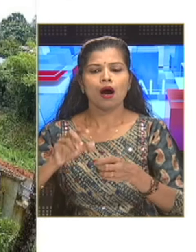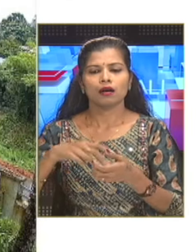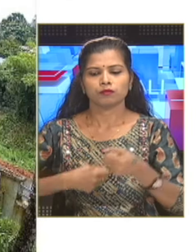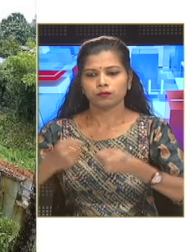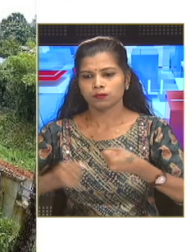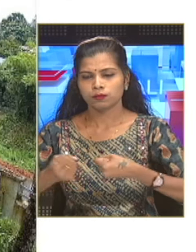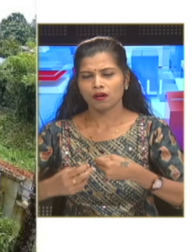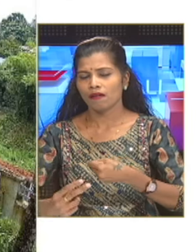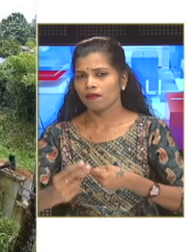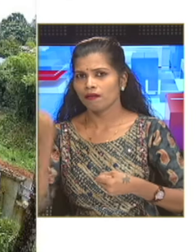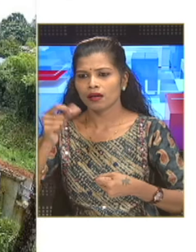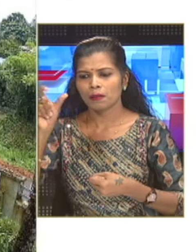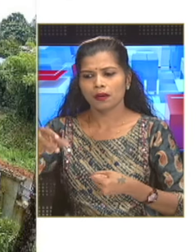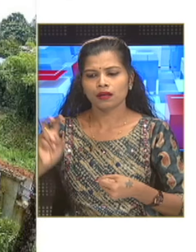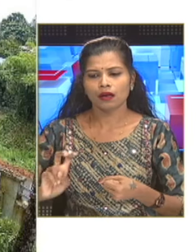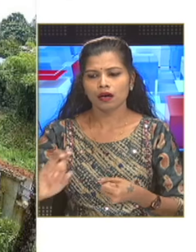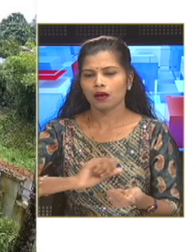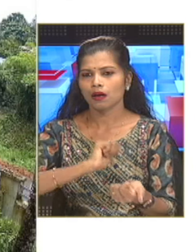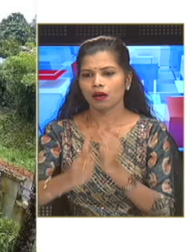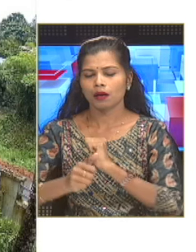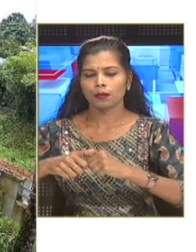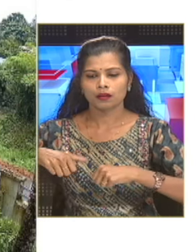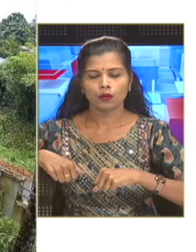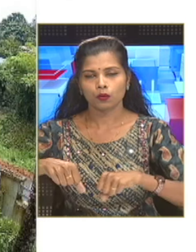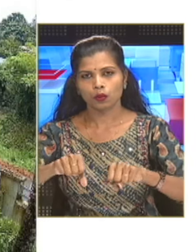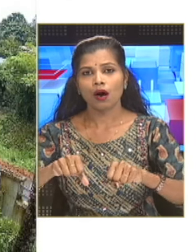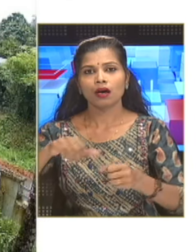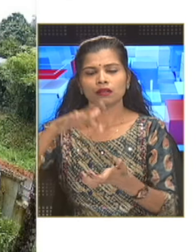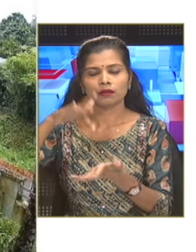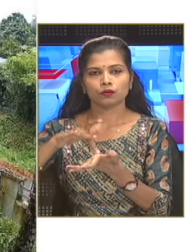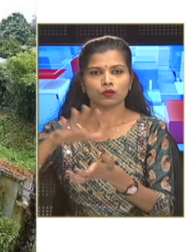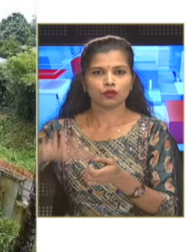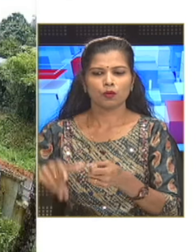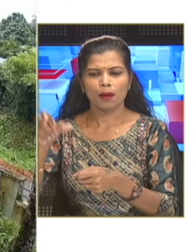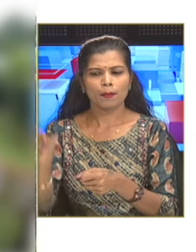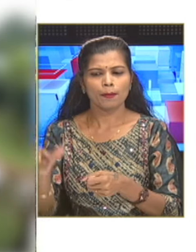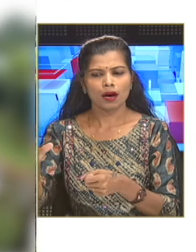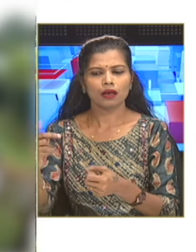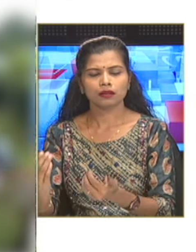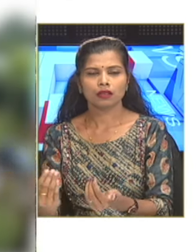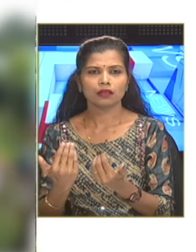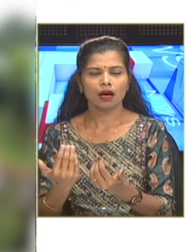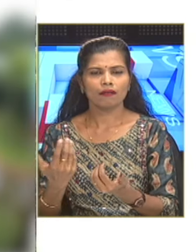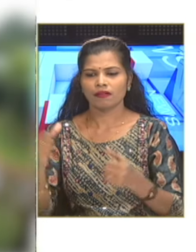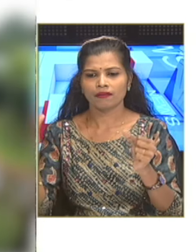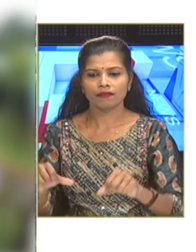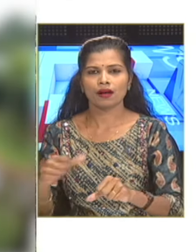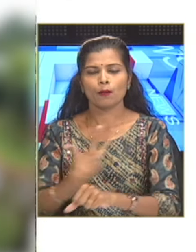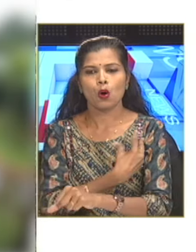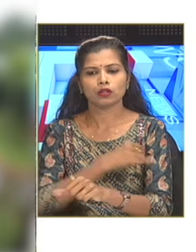അമിതവേഗതയിൽ എത്തിയ കാർ വഴിയാത്രക്കാരിയെ ഇടിച്ച് ഏറെ മുന്നോട്ടുപോയാണ് നിന്നത് ഇവരെ ആശുപത്രിയിൽ എത്തിച്ചു എങ്കിലും ജീവൻ രക്ഷിക്കാൻ ആയില്ല കാറിന്റെ